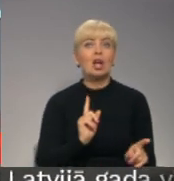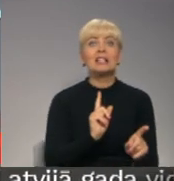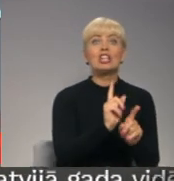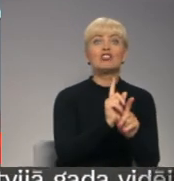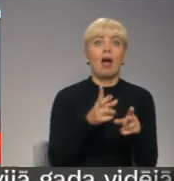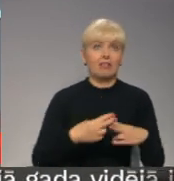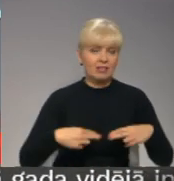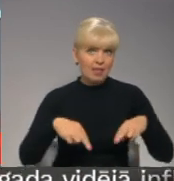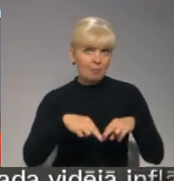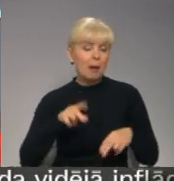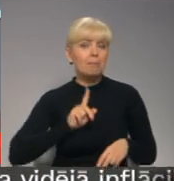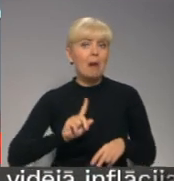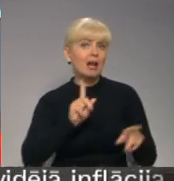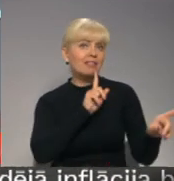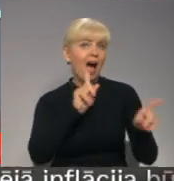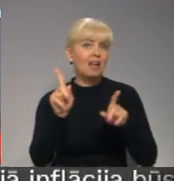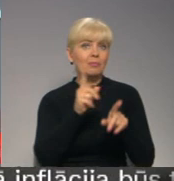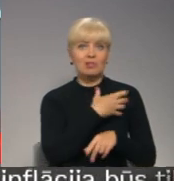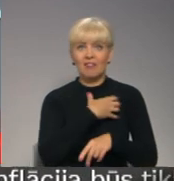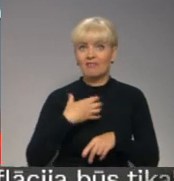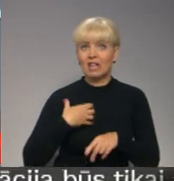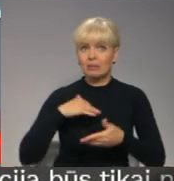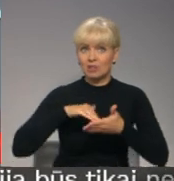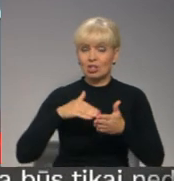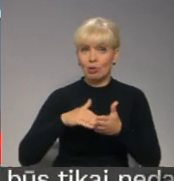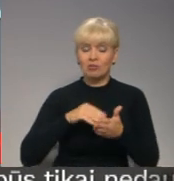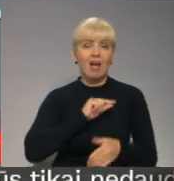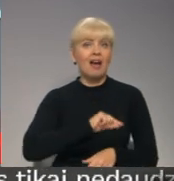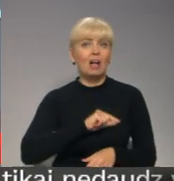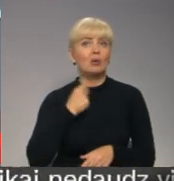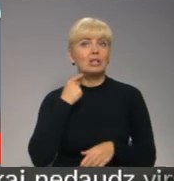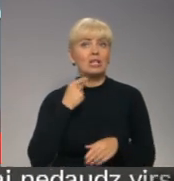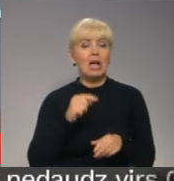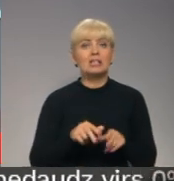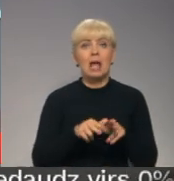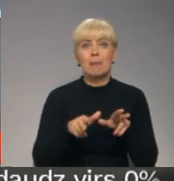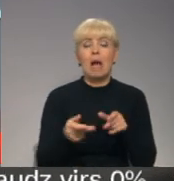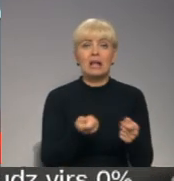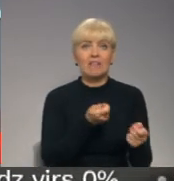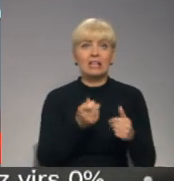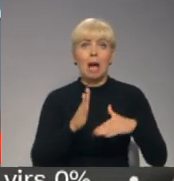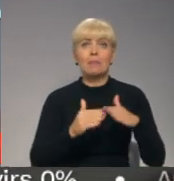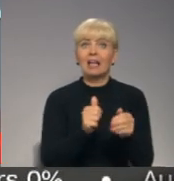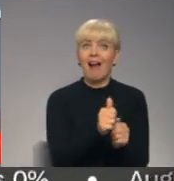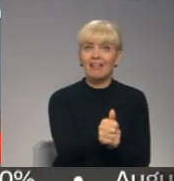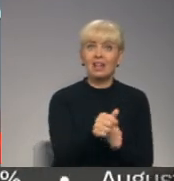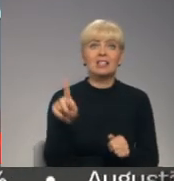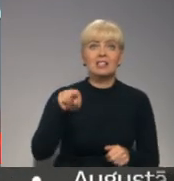departamentu un pagaidu administrācijas vadību situāciju raksturo Rīgas mēra amata kandidāts Mārtiņš Staķis. Turpina Madara